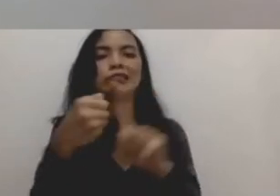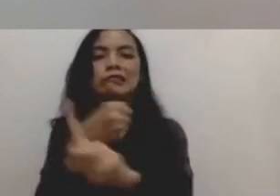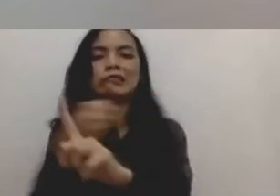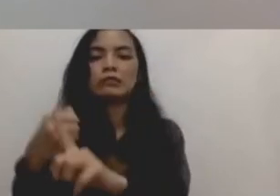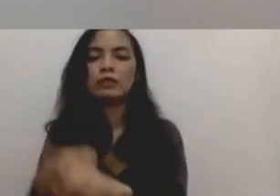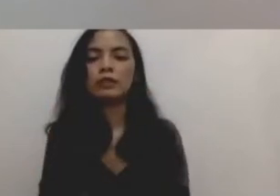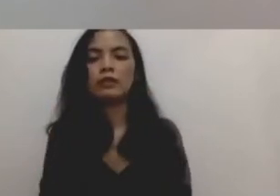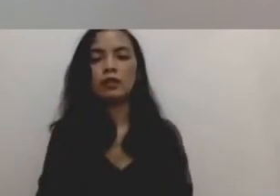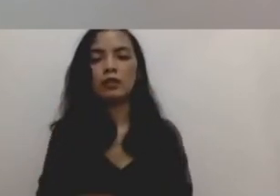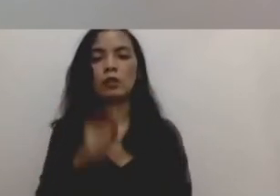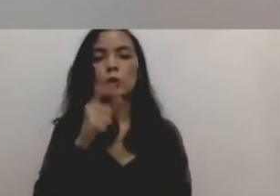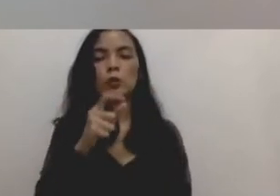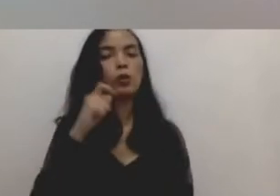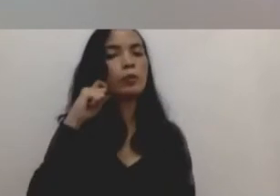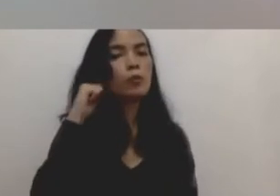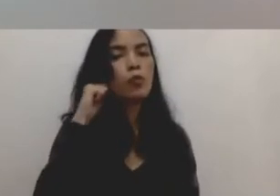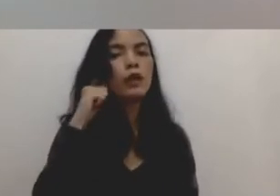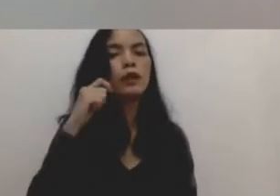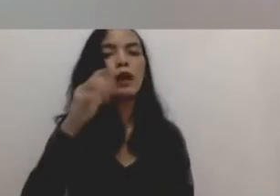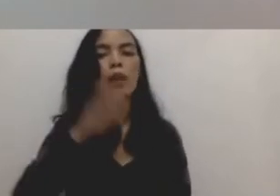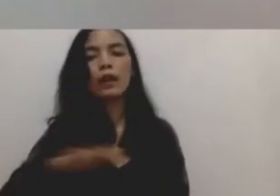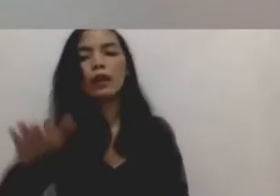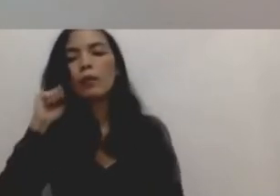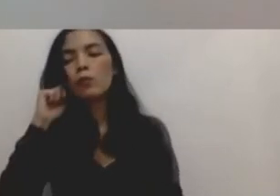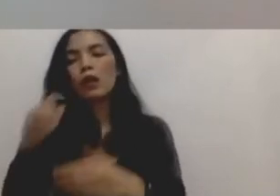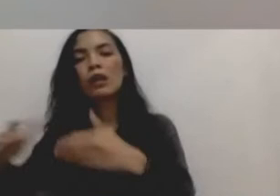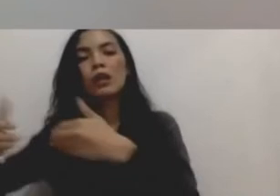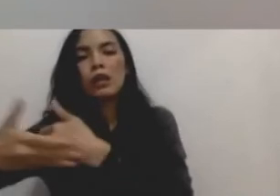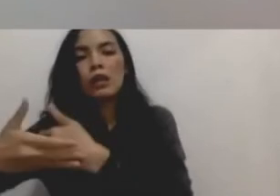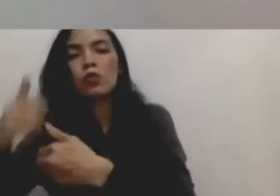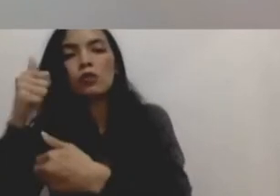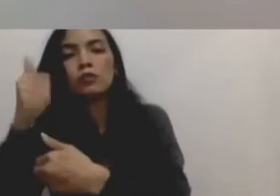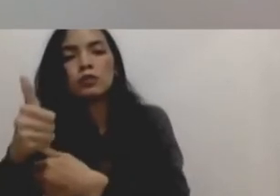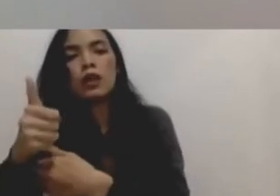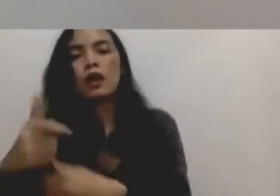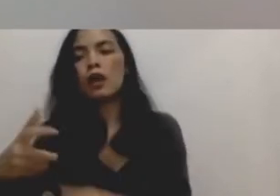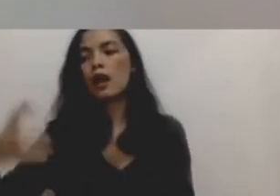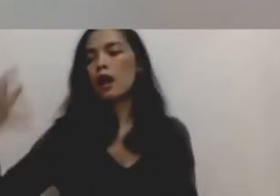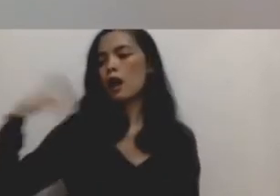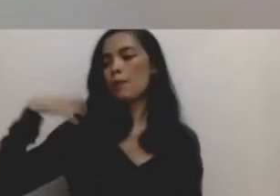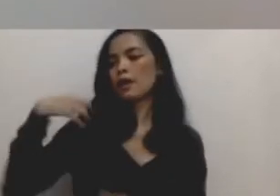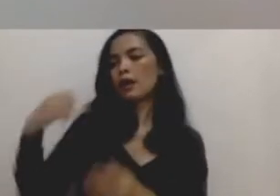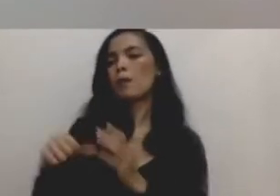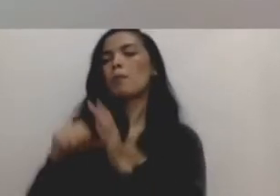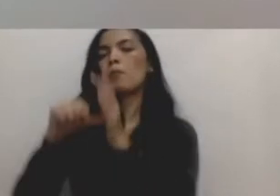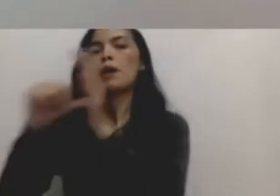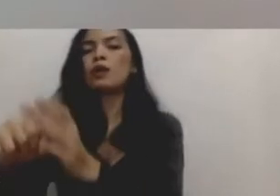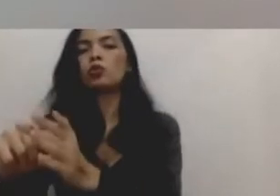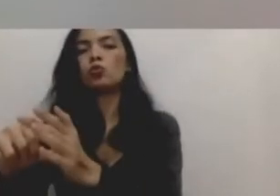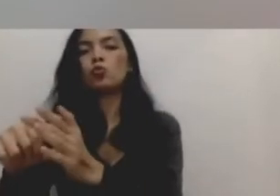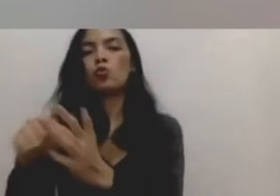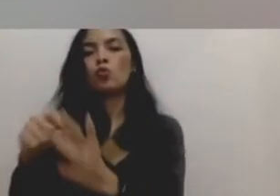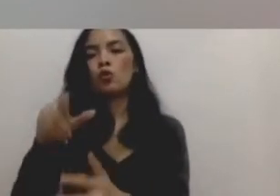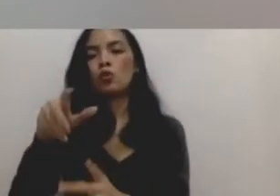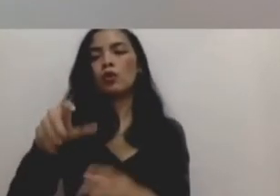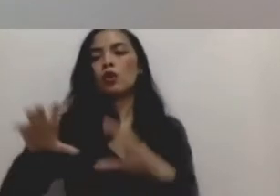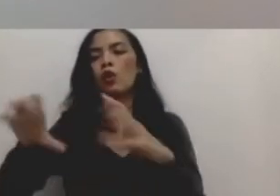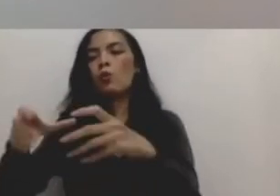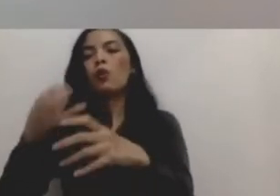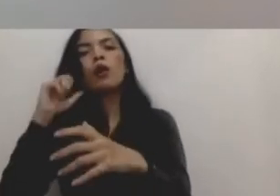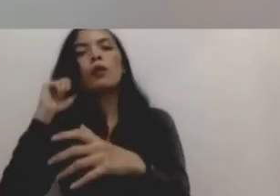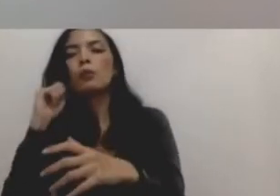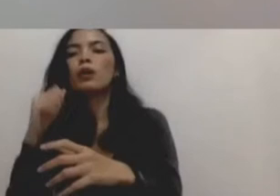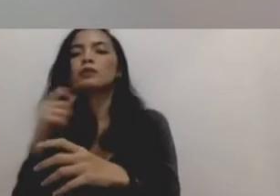perempuan dan anak-anak perempuan, USAID membantu mereka mendapatkan pengobatan, counseling,